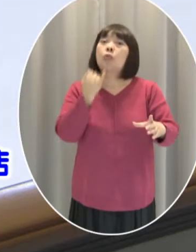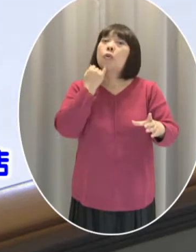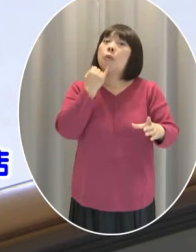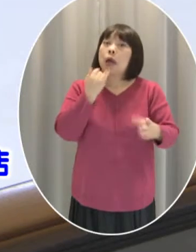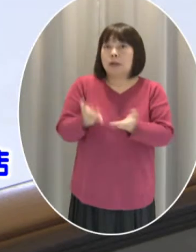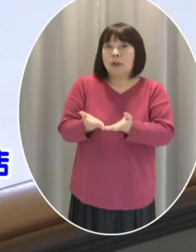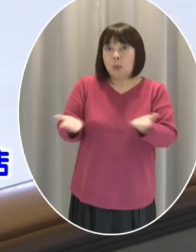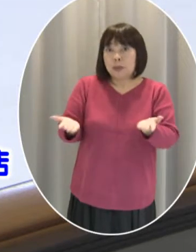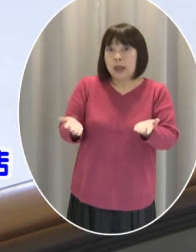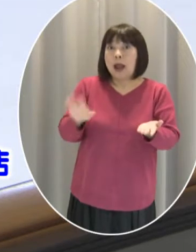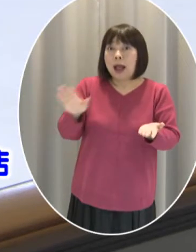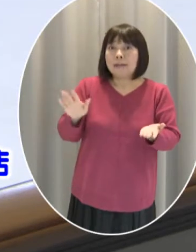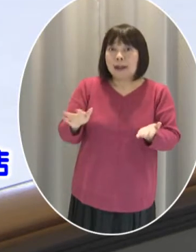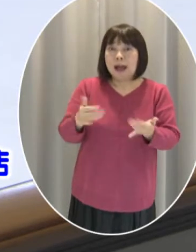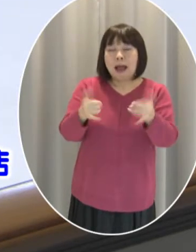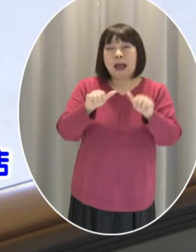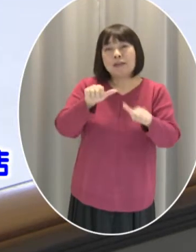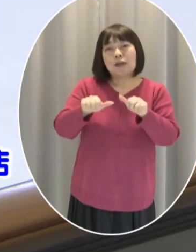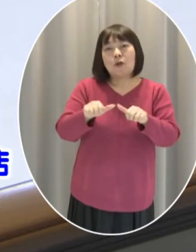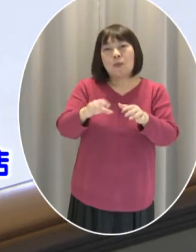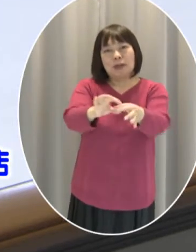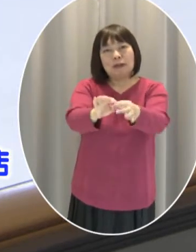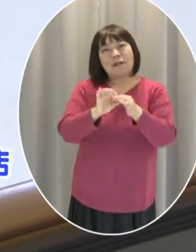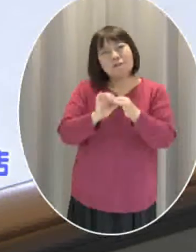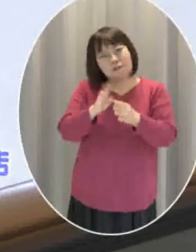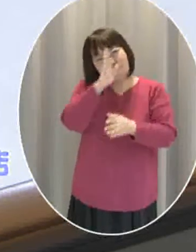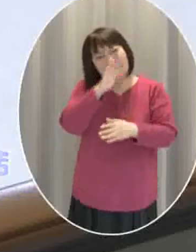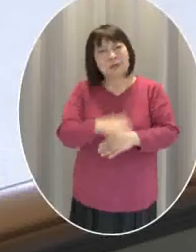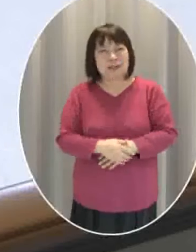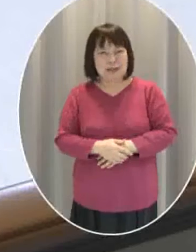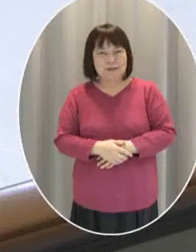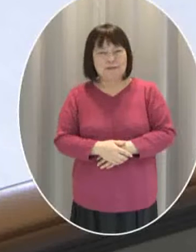たら社長までご連絡ください